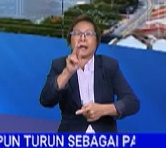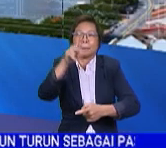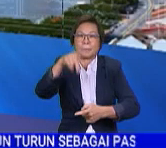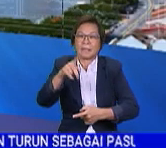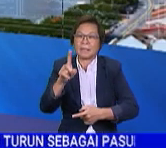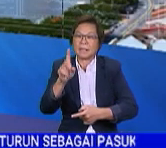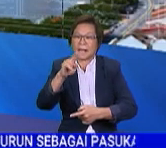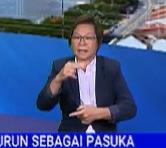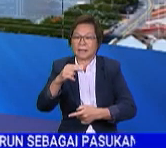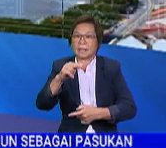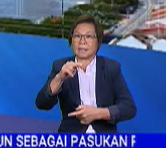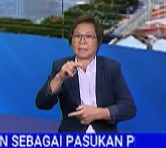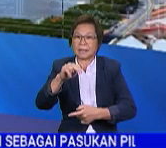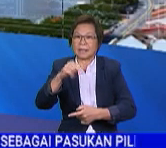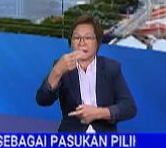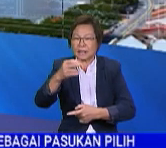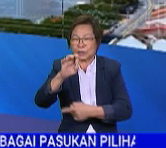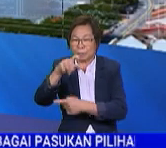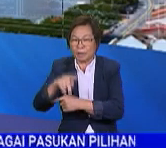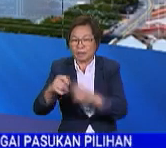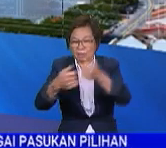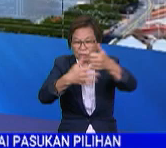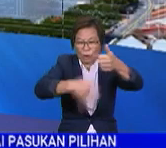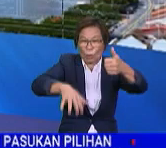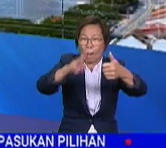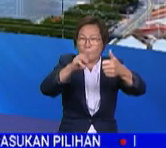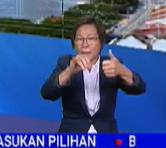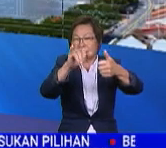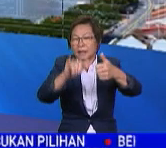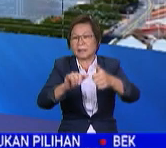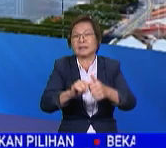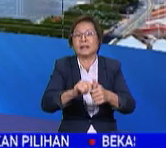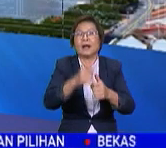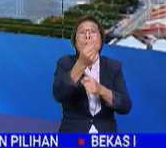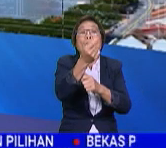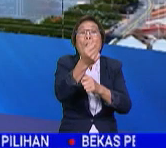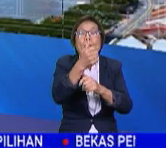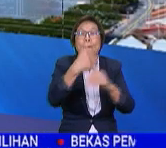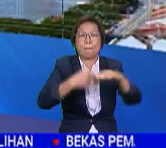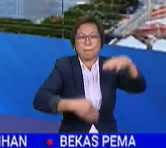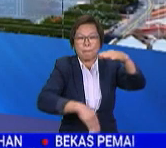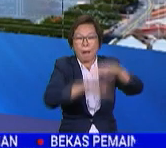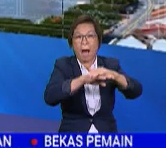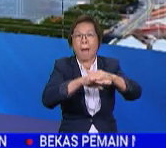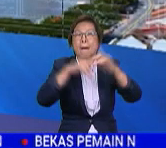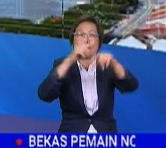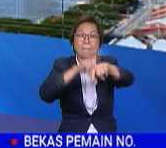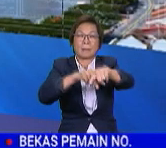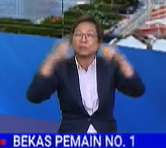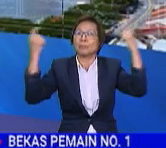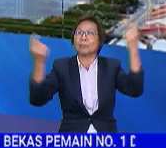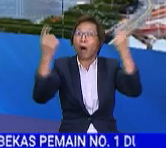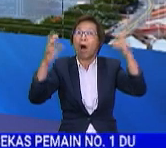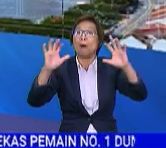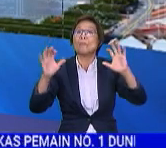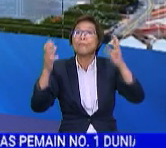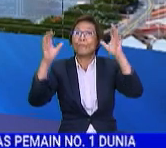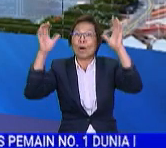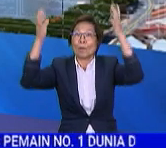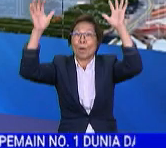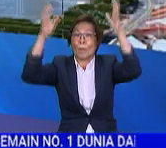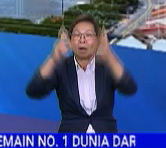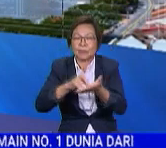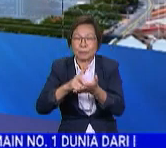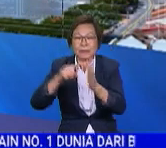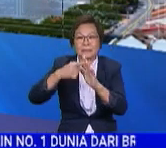Perdagangan dalam negeri hal ihwal pengguna cawangan Merry dibawa skema harga maksimum musim perayaan bersempena Diva Bali yang